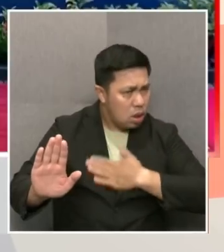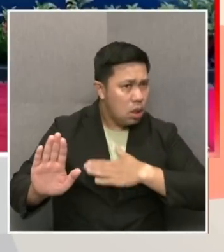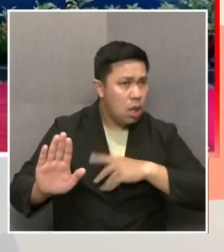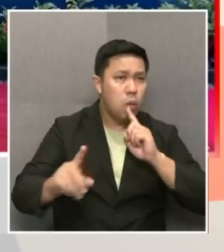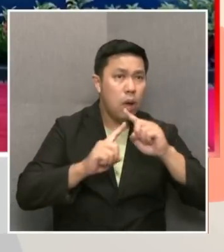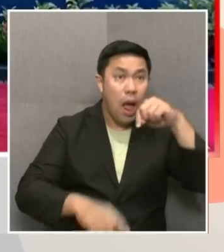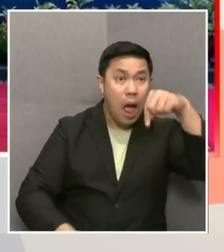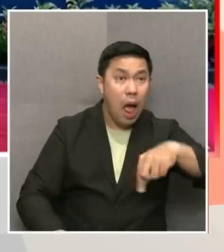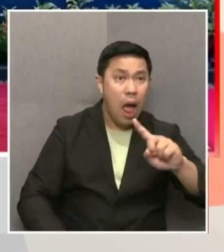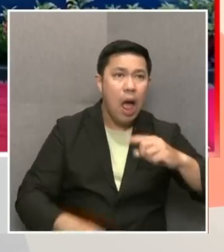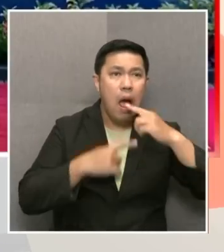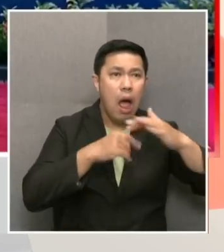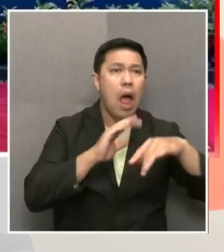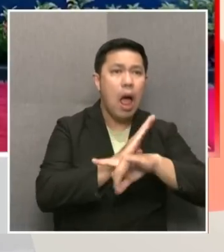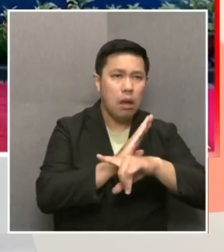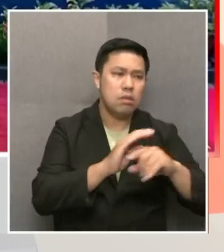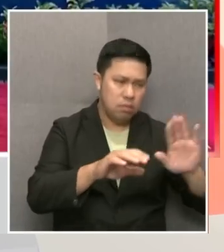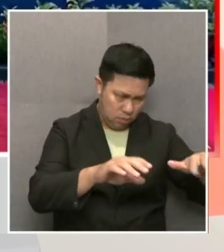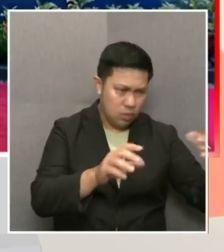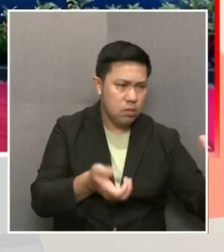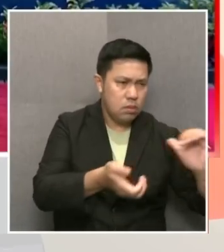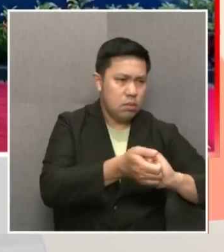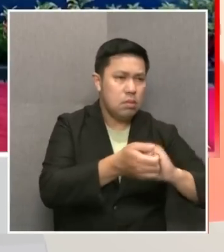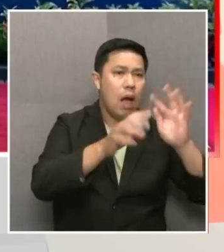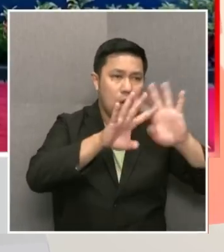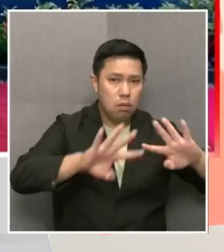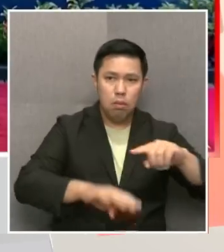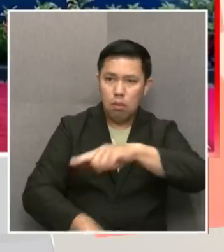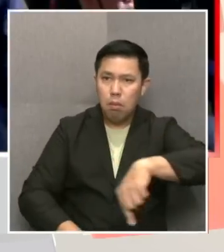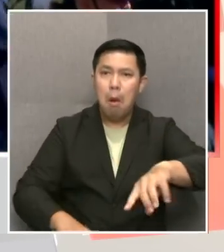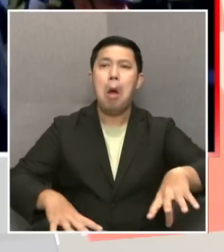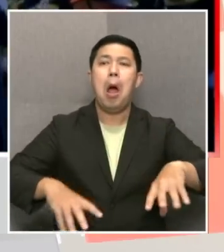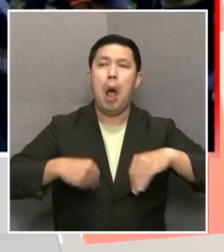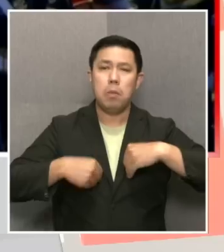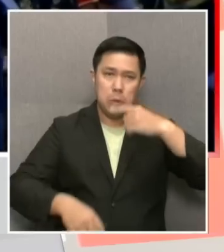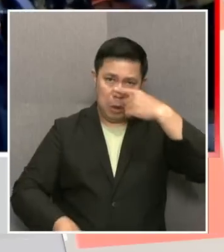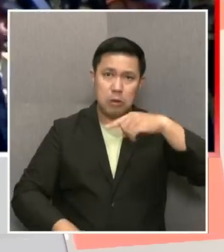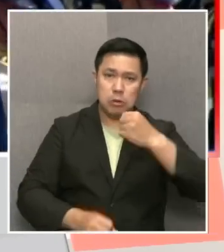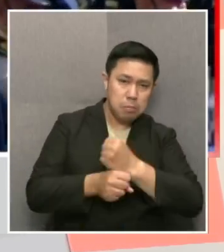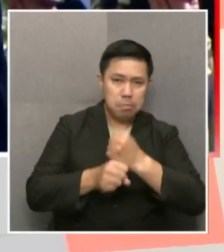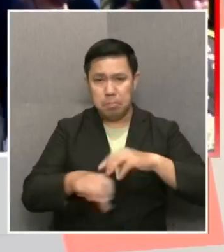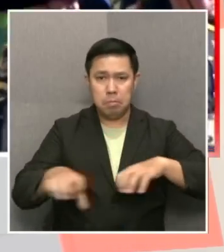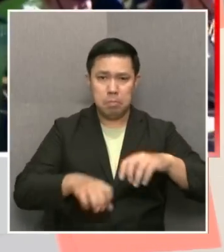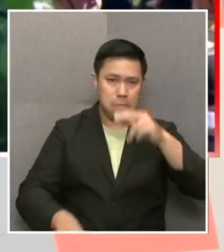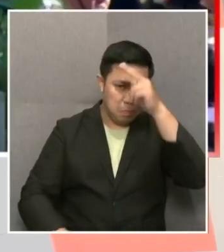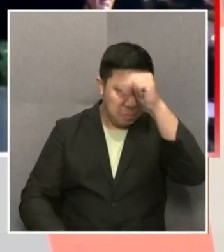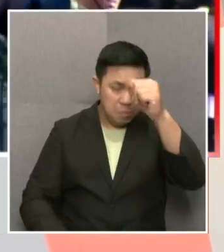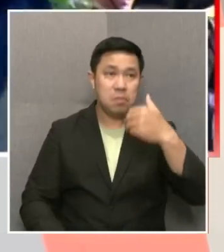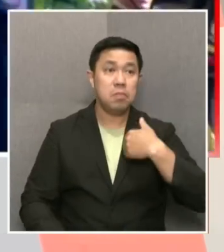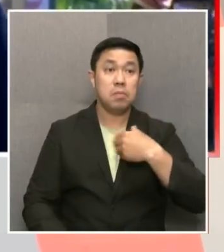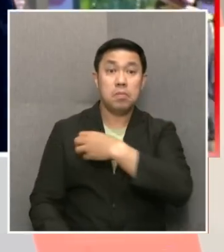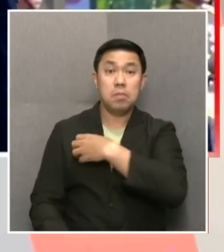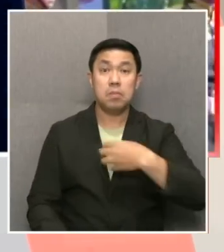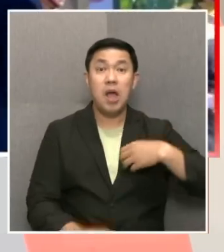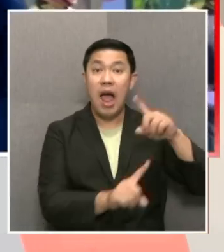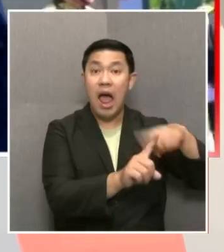แล้วก็ผลักดันให้มีการจัดตั้งอาเซียนเราก็ได้รับการยอมรับโดยปริยายว่าเป็นผู้นำในช่วงนั้นนะครับเอกอัครราชทูตอังกฤษประ